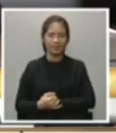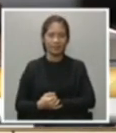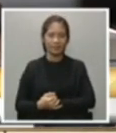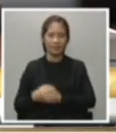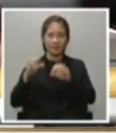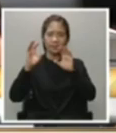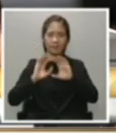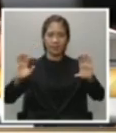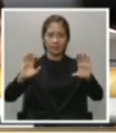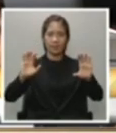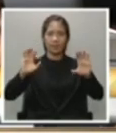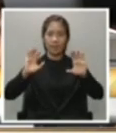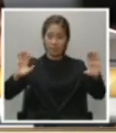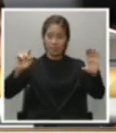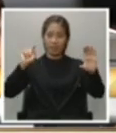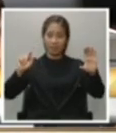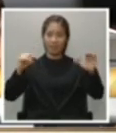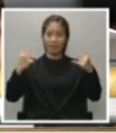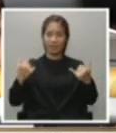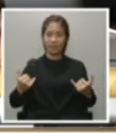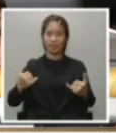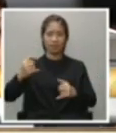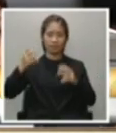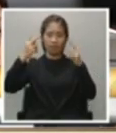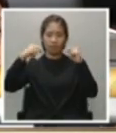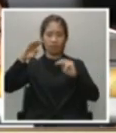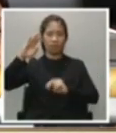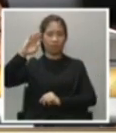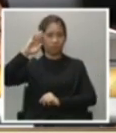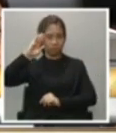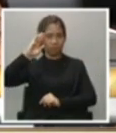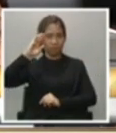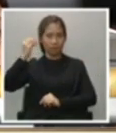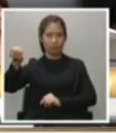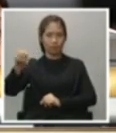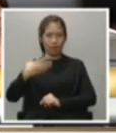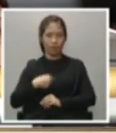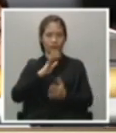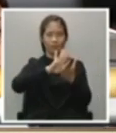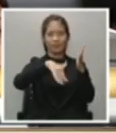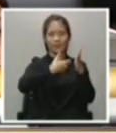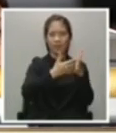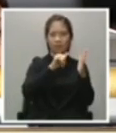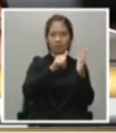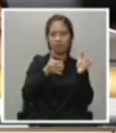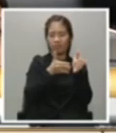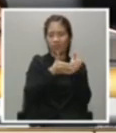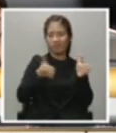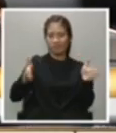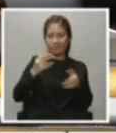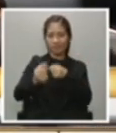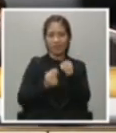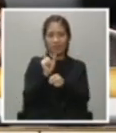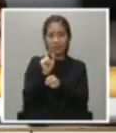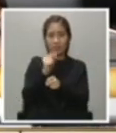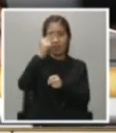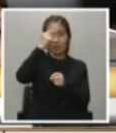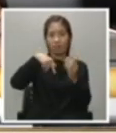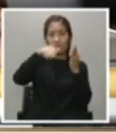รัฐบาลภายใต้พลเอกประยุทธ์จันทร์โอชาบอกว่าแผนยุทธศาสตร์20ปีไทยแ